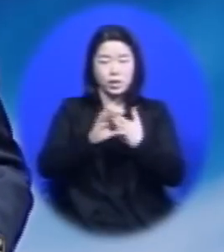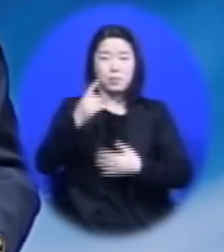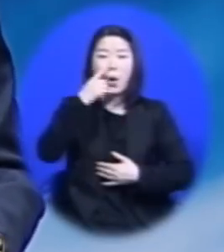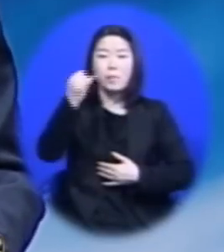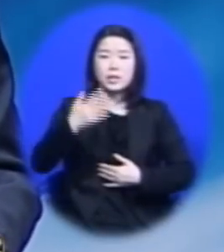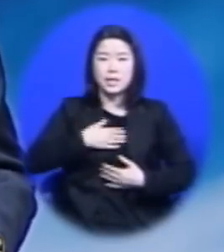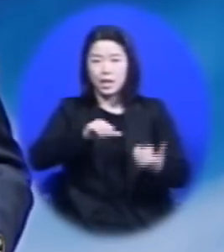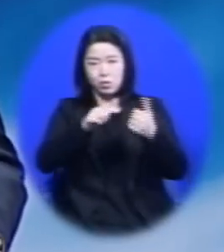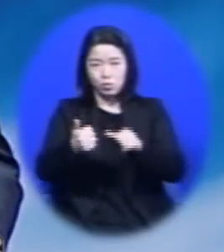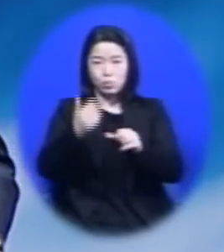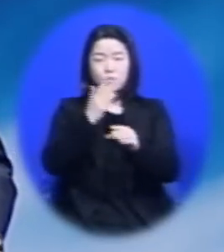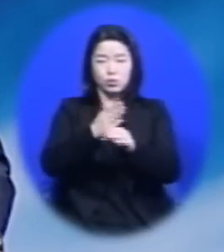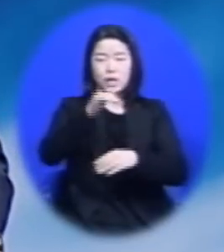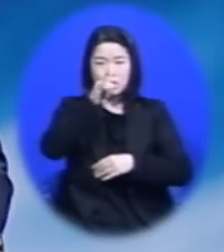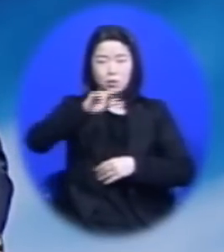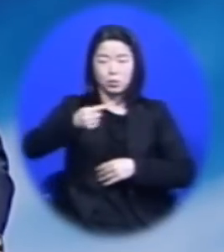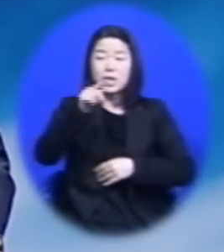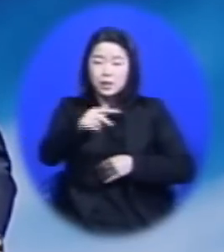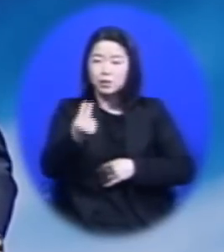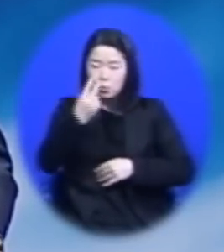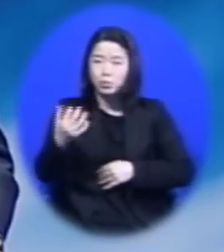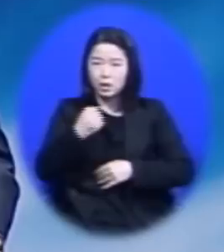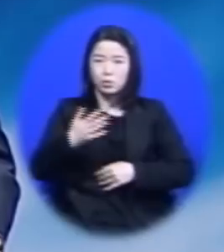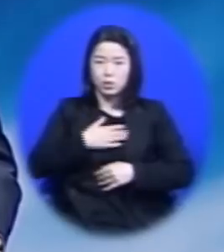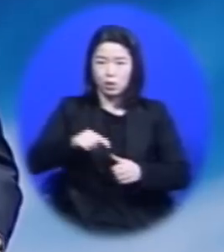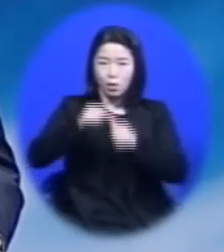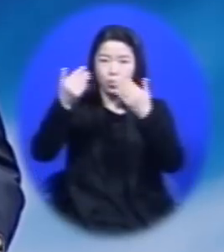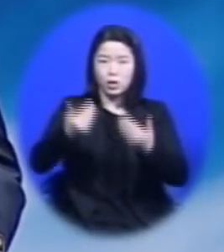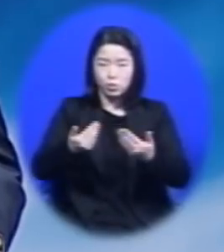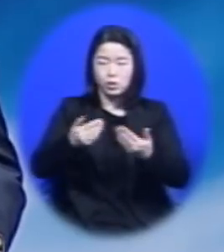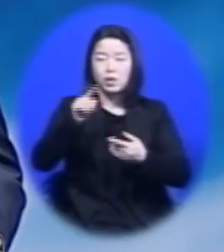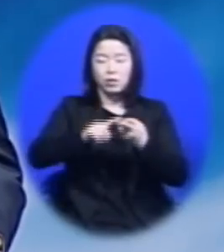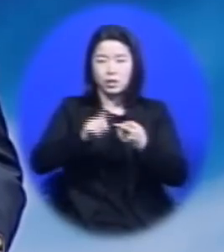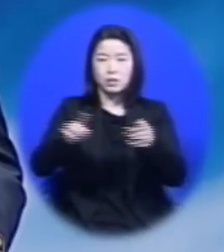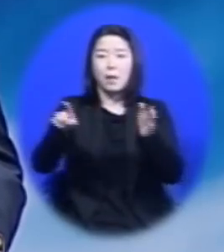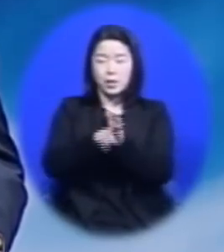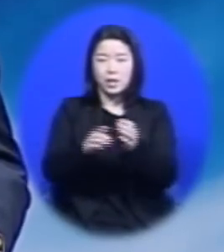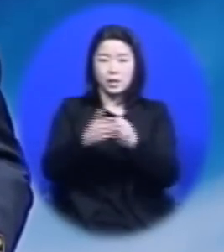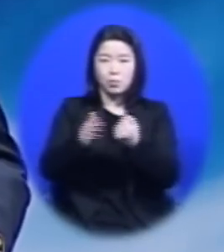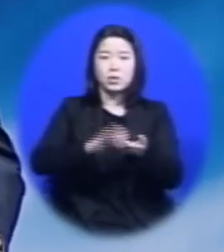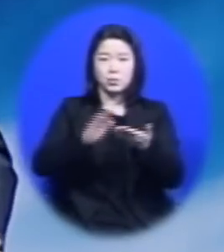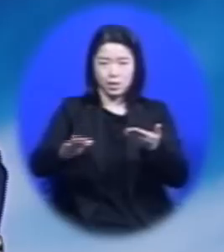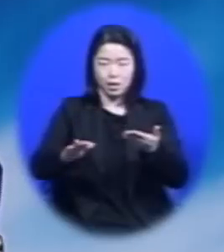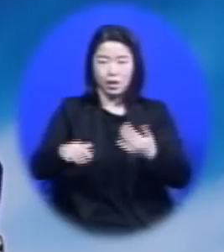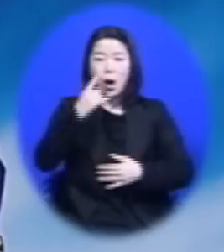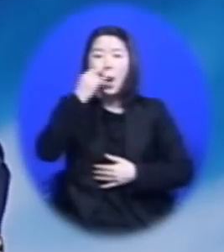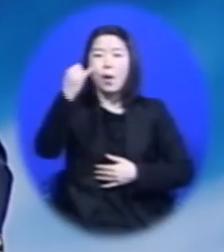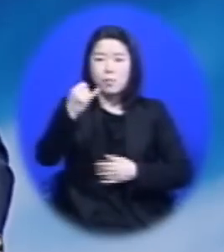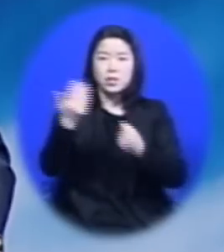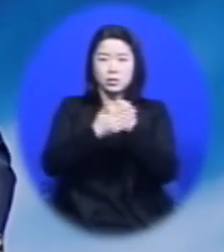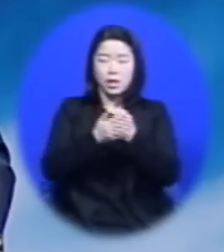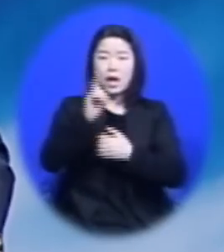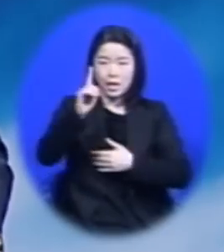것는 있을지라도 그 목숨을 걸고 저를 구해 주실 것을 믿기 때문입니다 자 어머니의 은혜